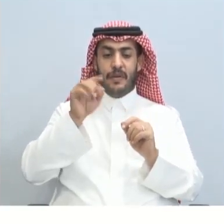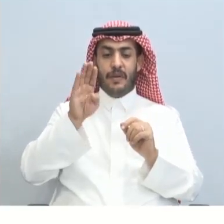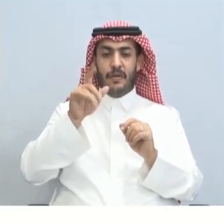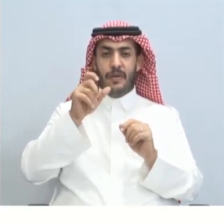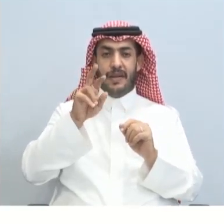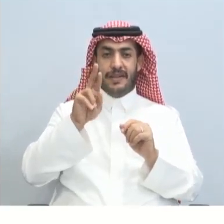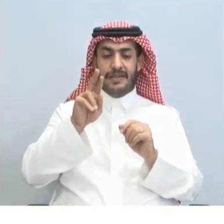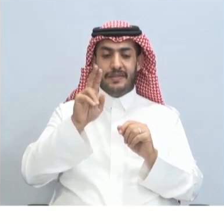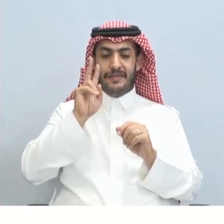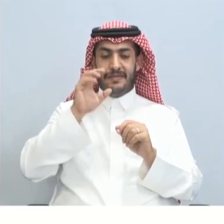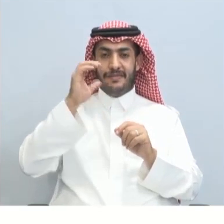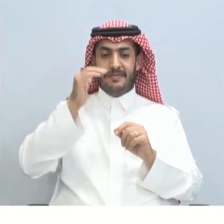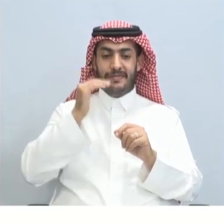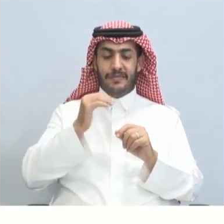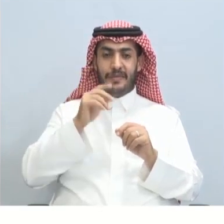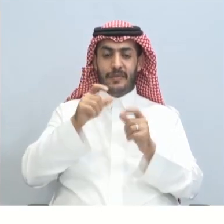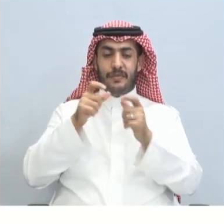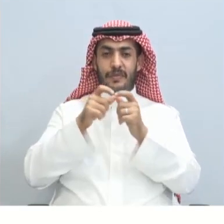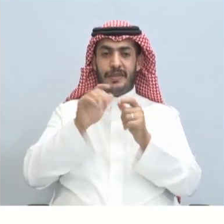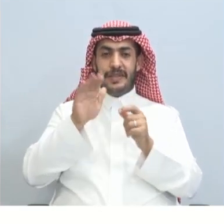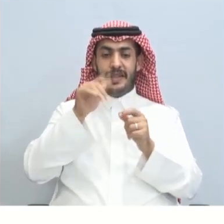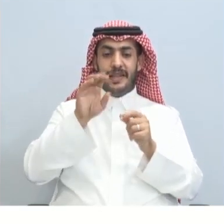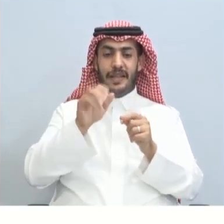معنا في الشكل مجموعه